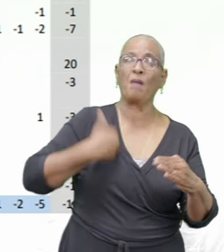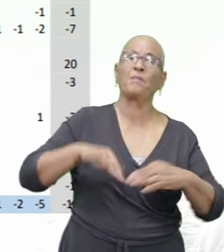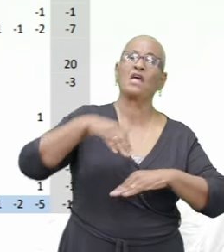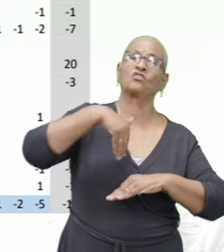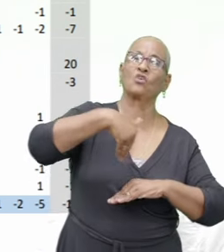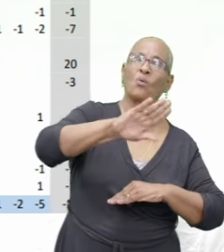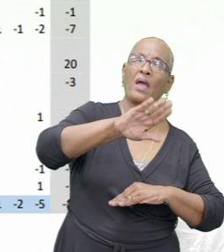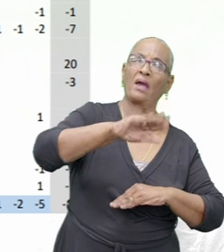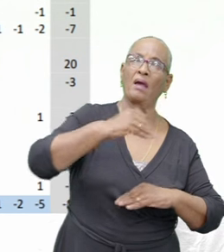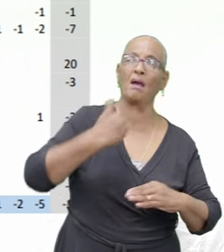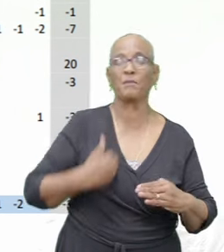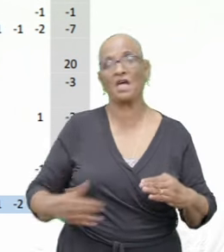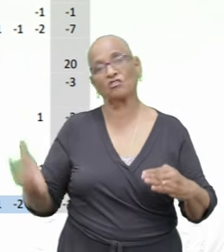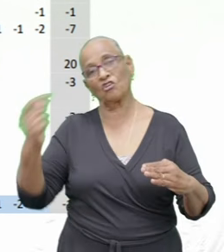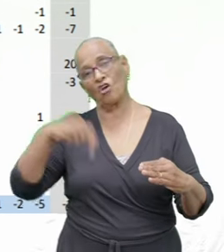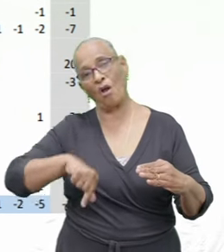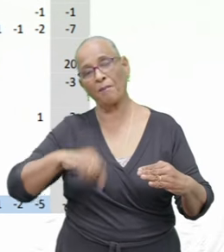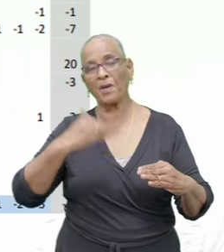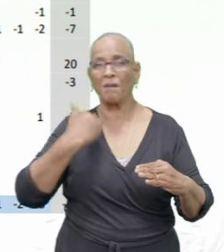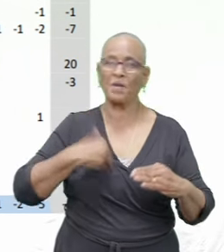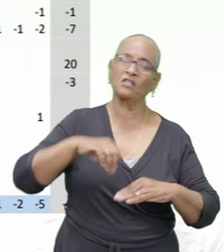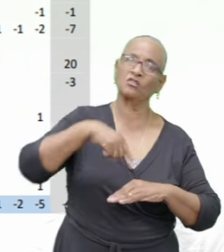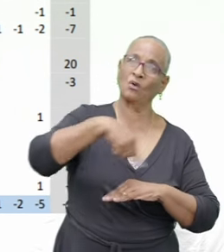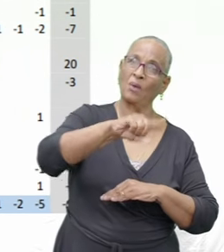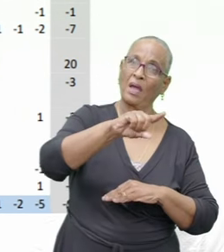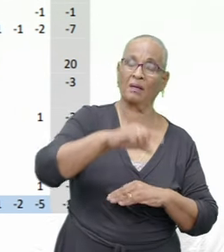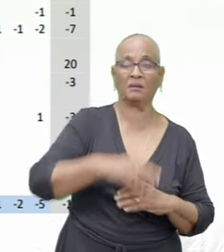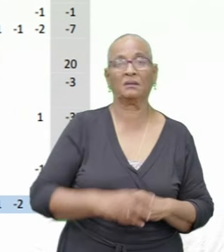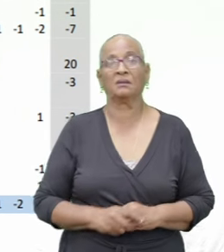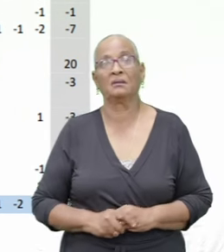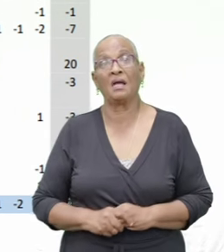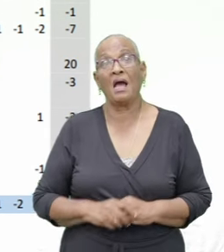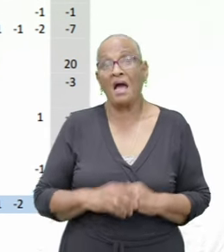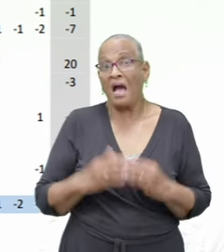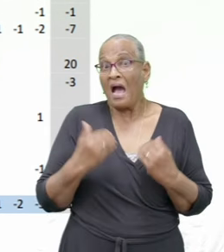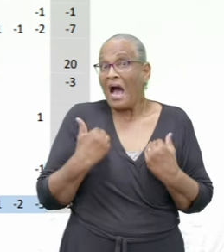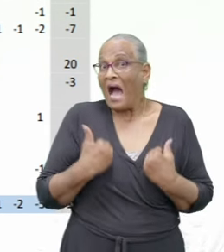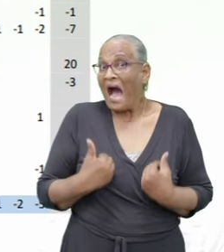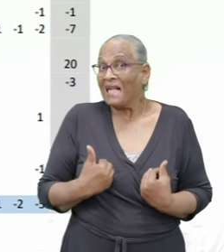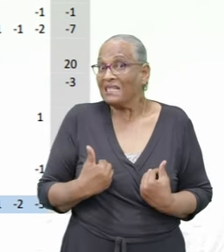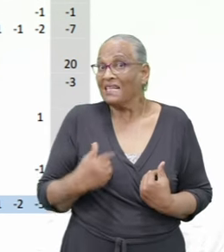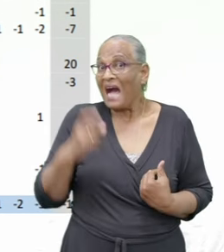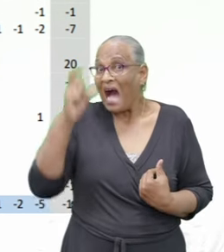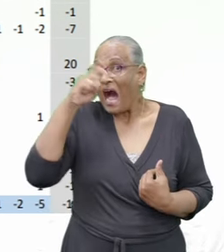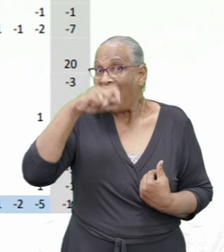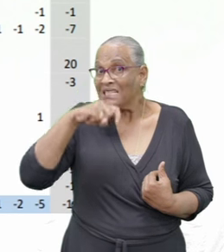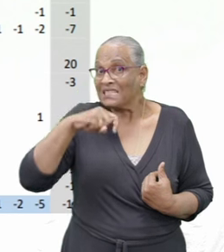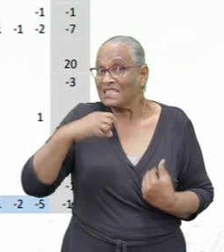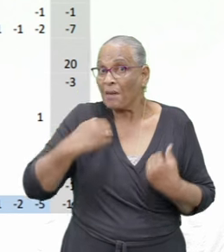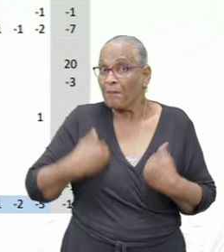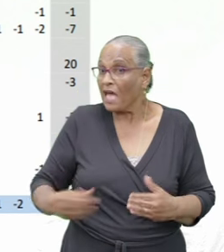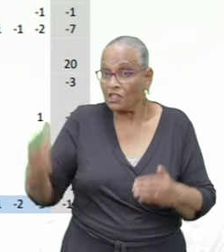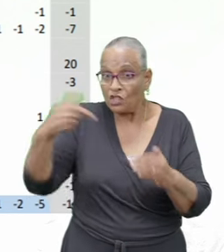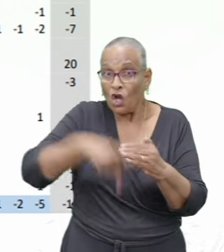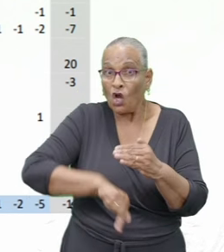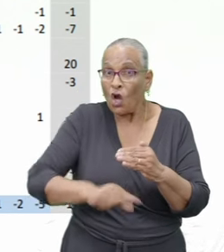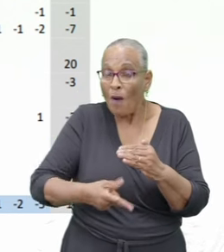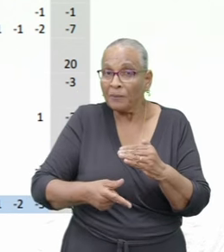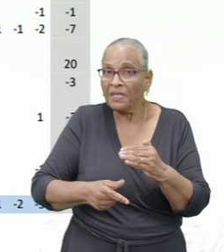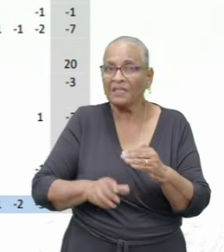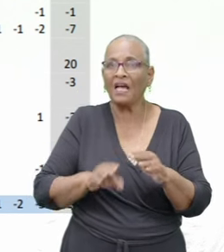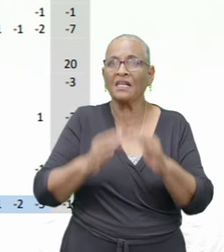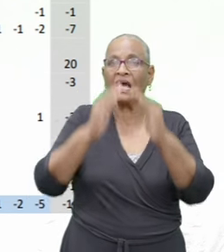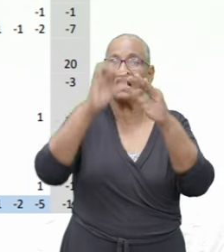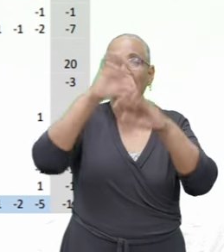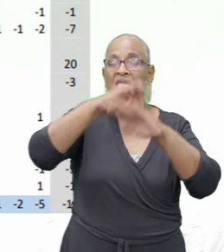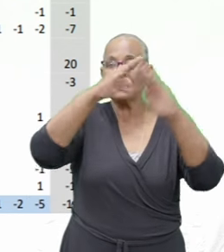over de uitstroom, maar er is ook een instroom. Als die instroom er niet was, was het systeem al lang in elkaar gestort. Vandaar het belang van die opleidingen